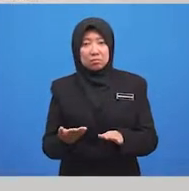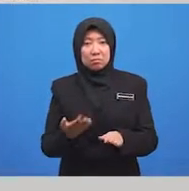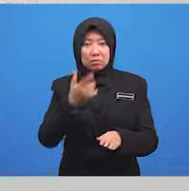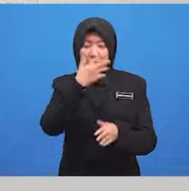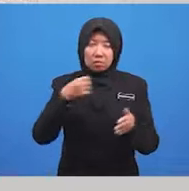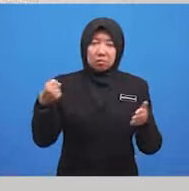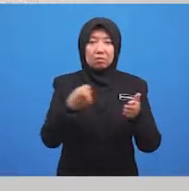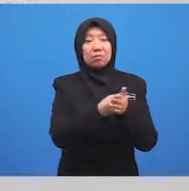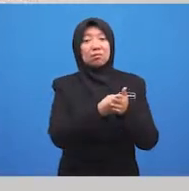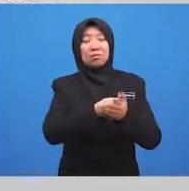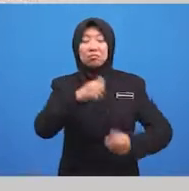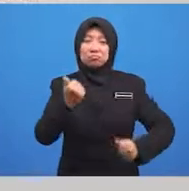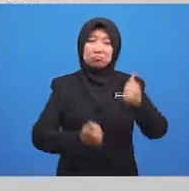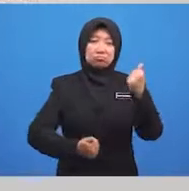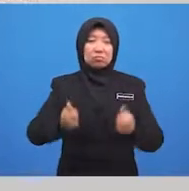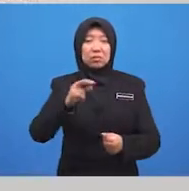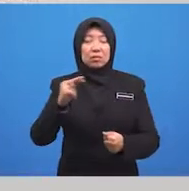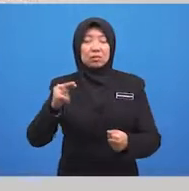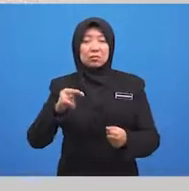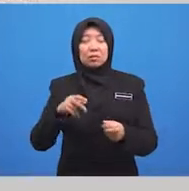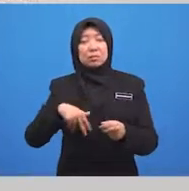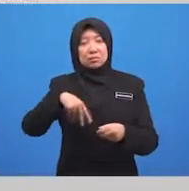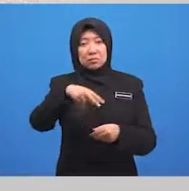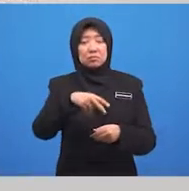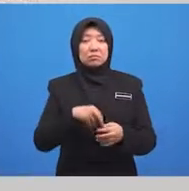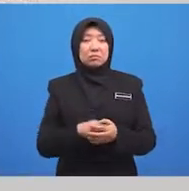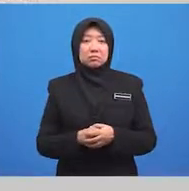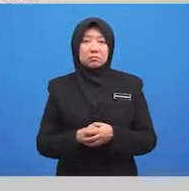dilanggar oleh kenderaan semasa melintas jalan.